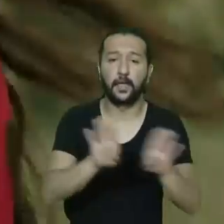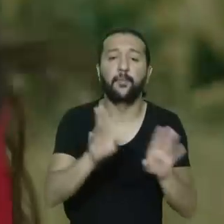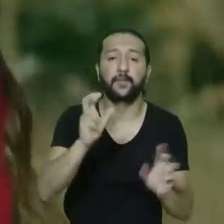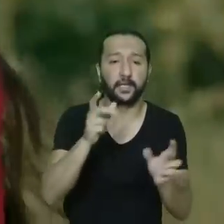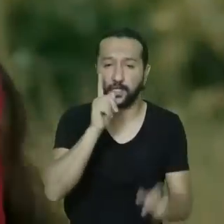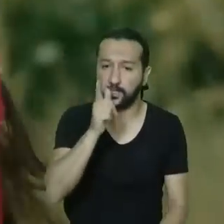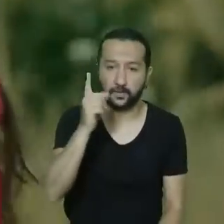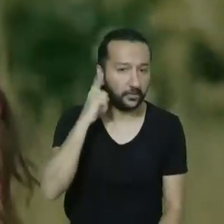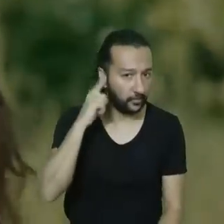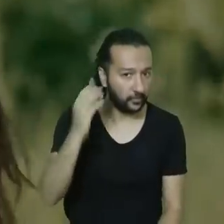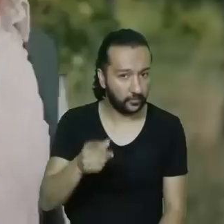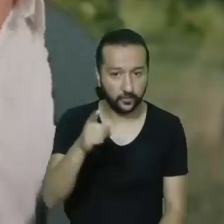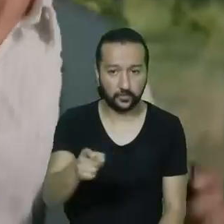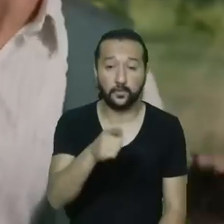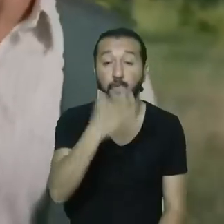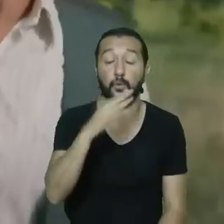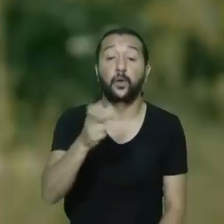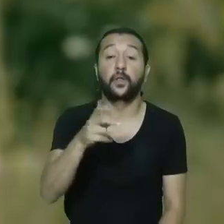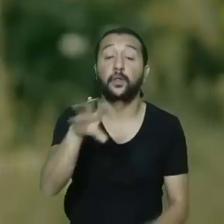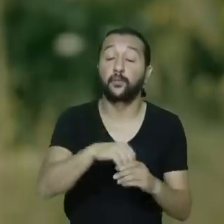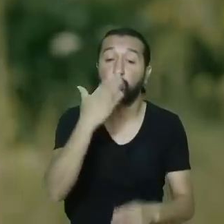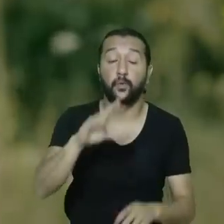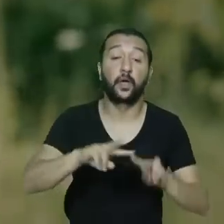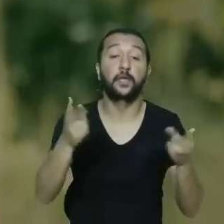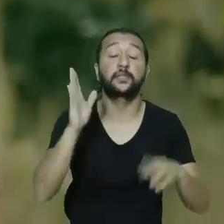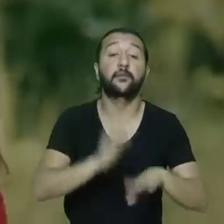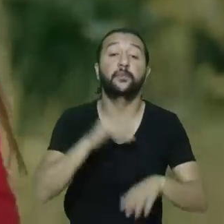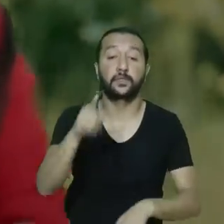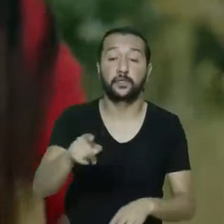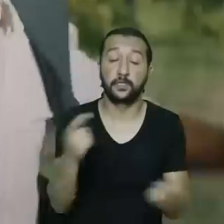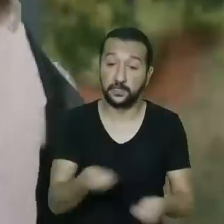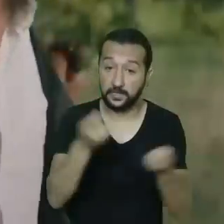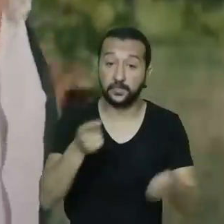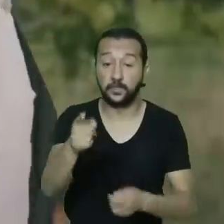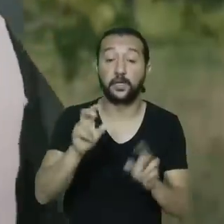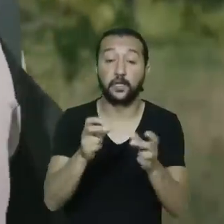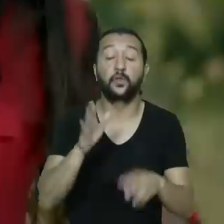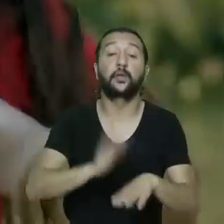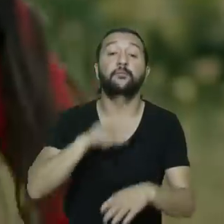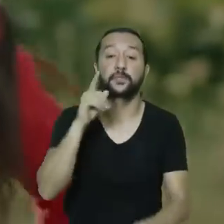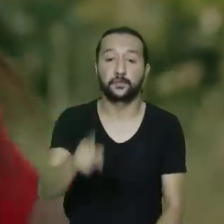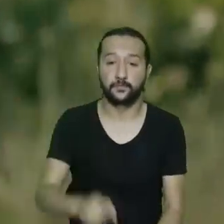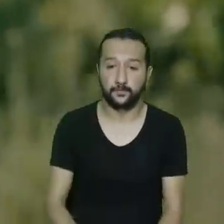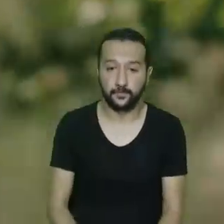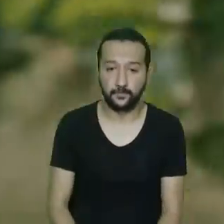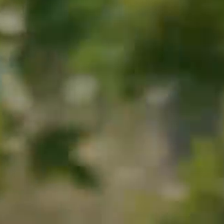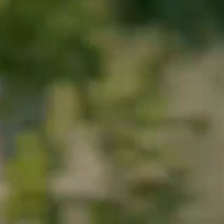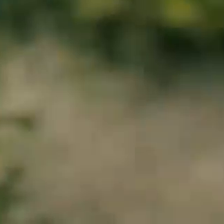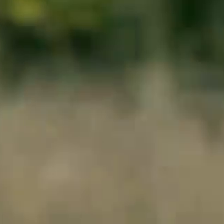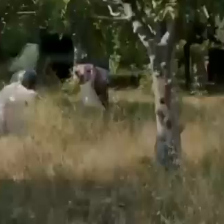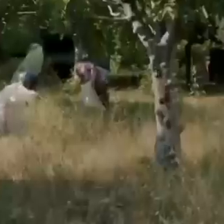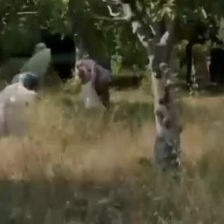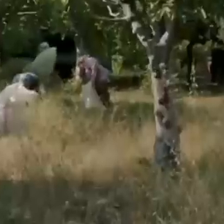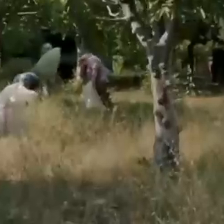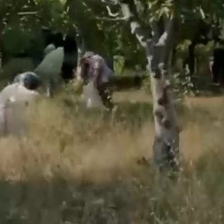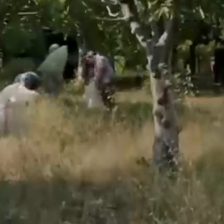kapatmasaydın radyoyu. Ne güzel dinliyorduk. Yok radyo mu radyo? Açılmayacak bu radyo. Çalışırken bu radyo açılmayacak. Oh be diye atarlı